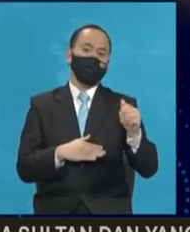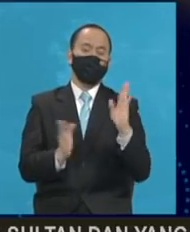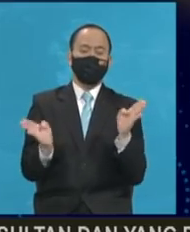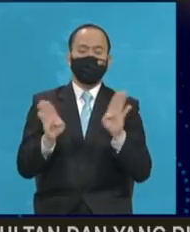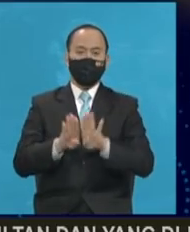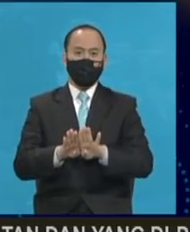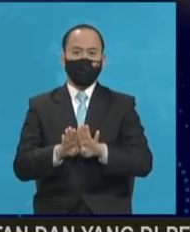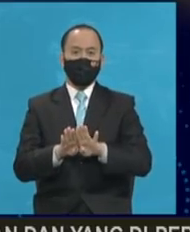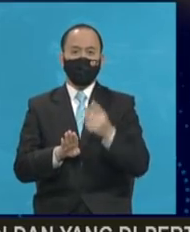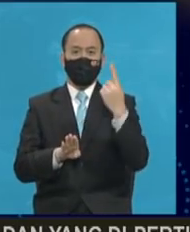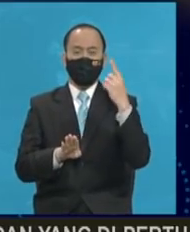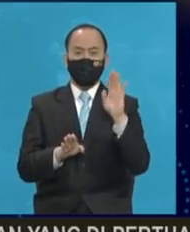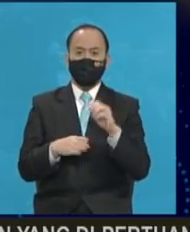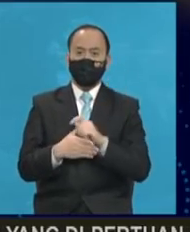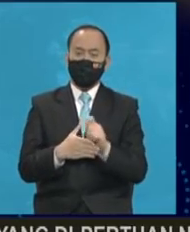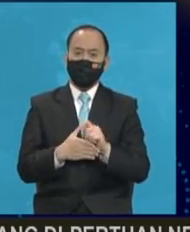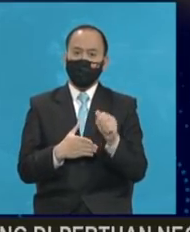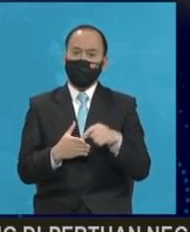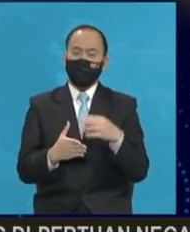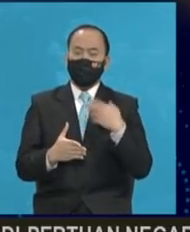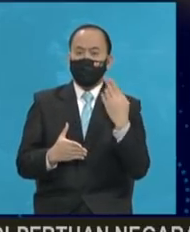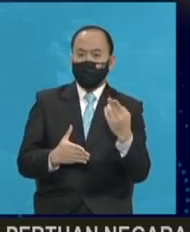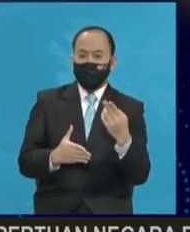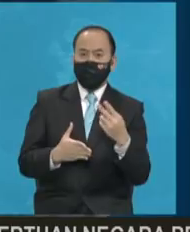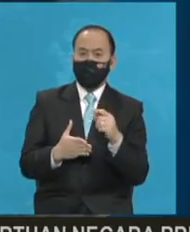sesuatu taruh yang akan dimaklumkan kemudian